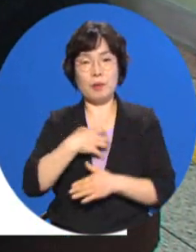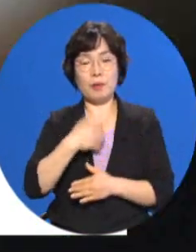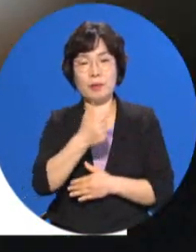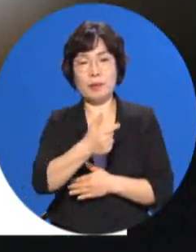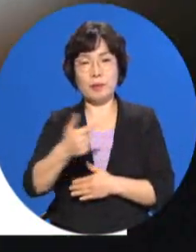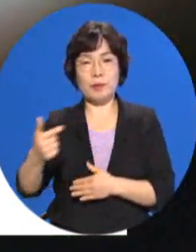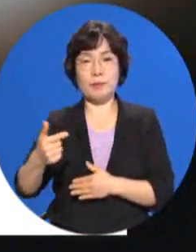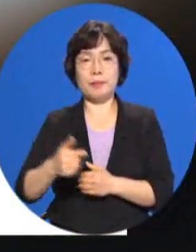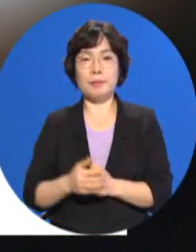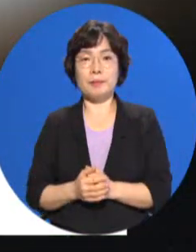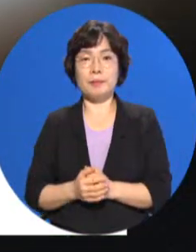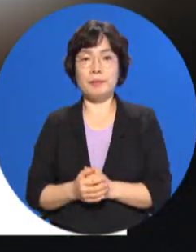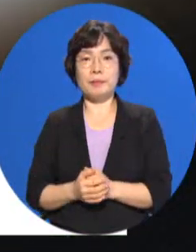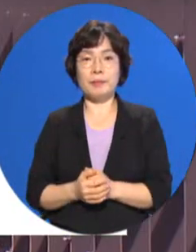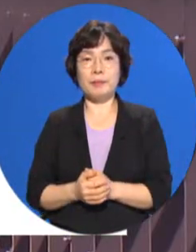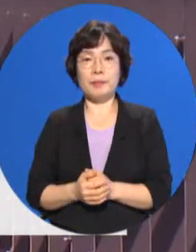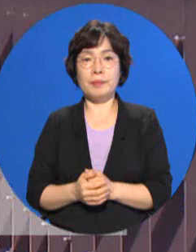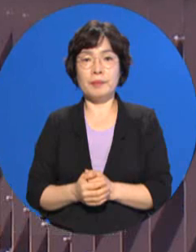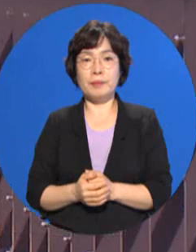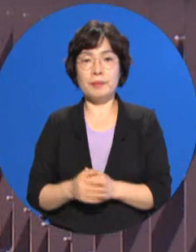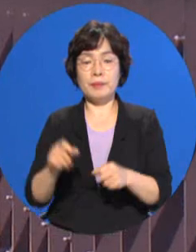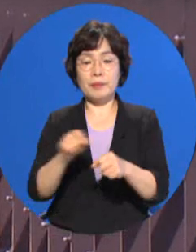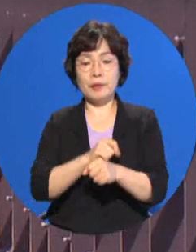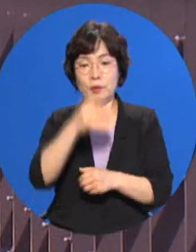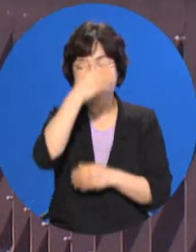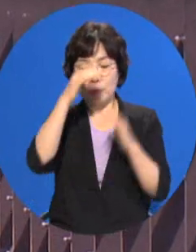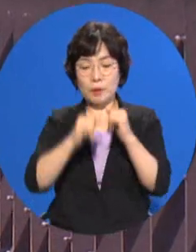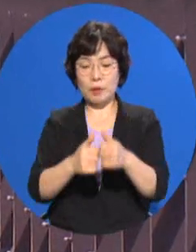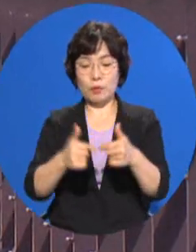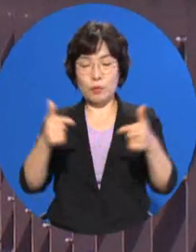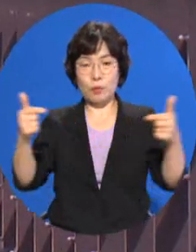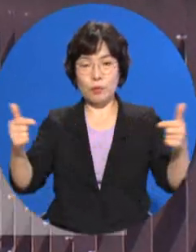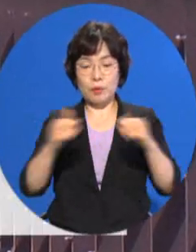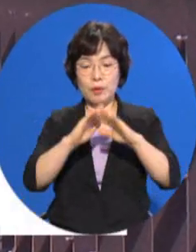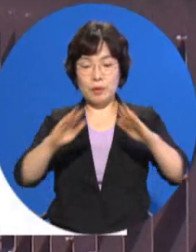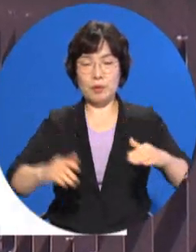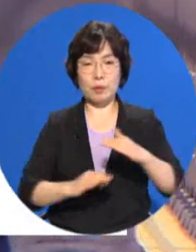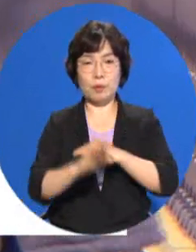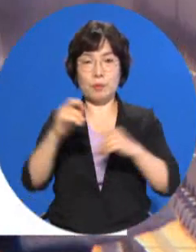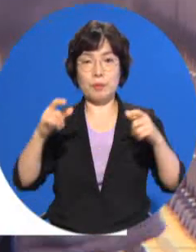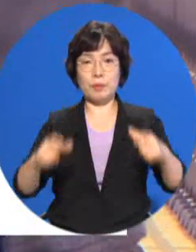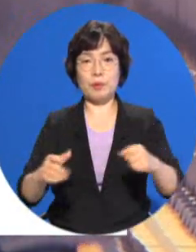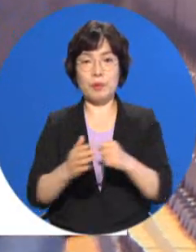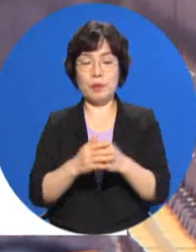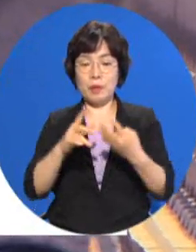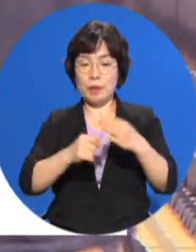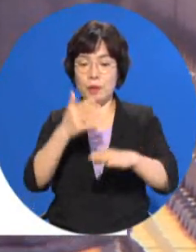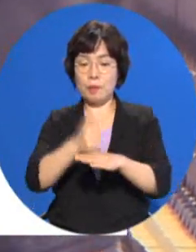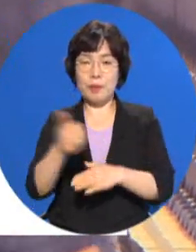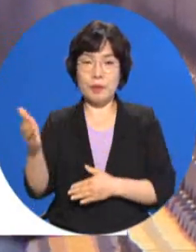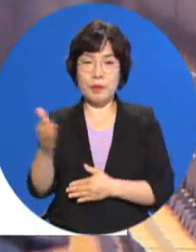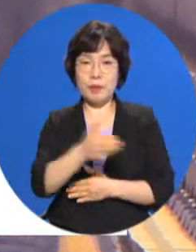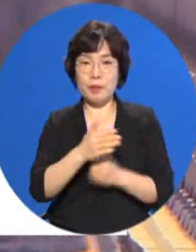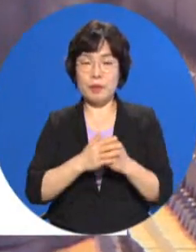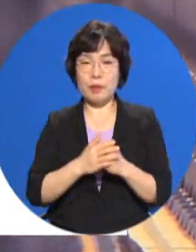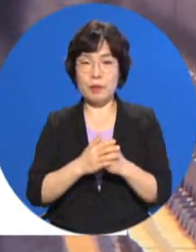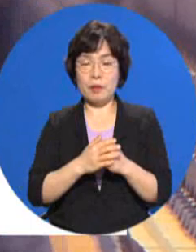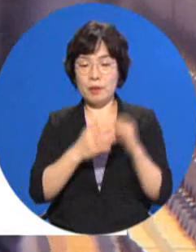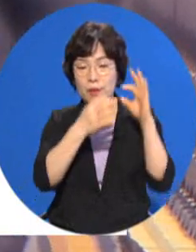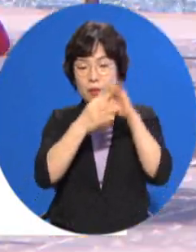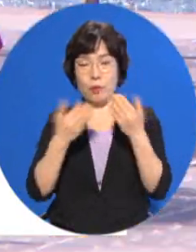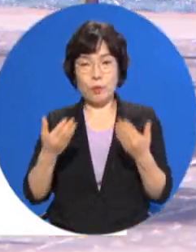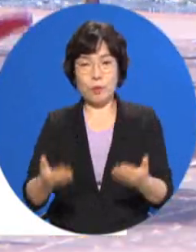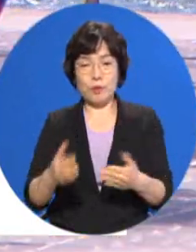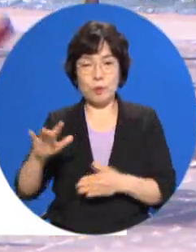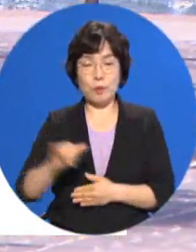지배적인 의견입니다. 특히 관광객이 늘기 시작한 전남 동부권에는 이달 말부터 시작되는 황금 연휴가